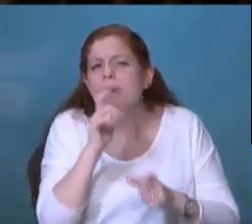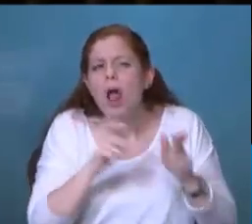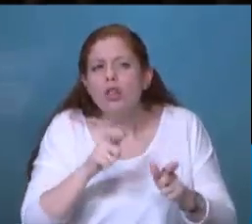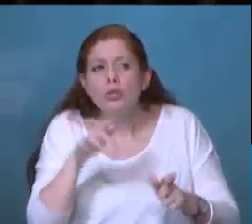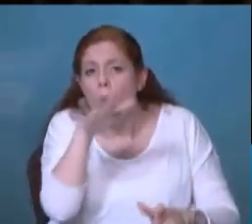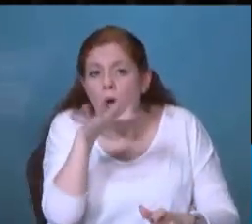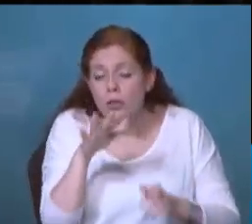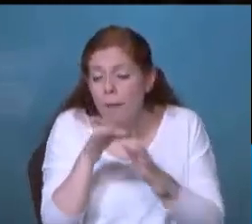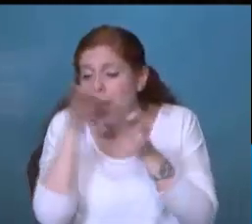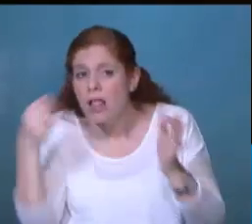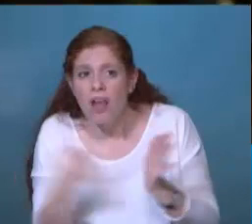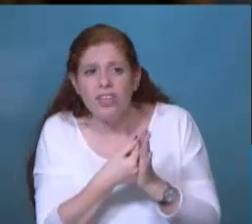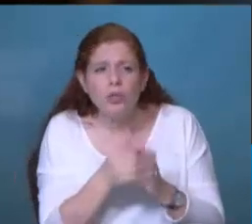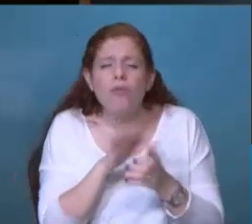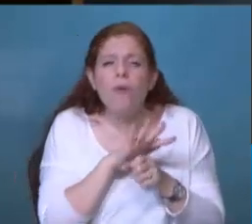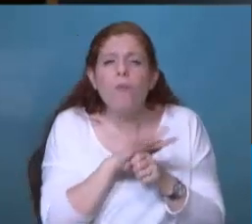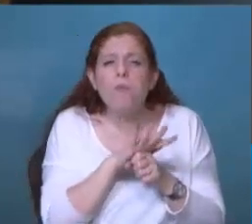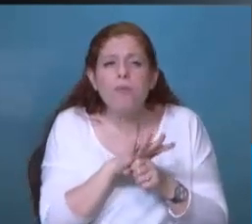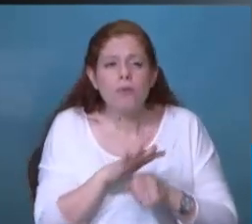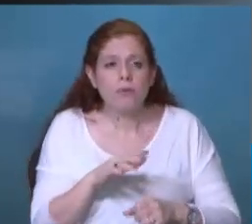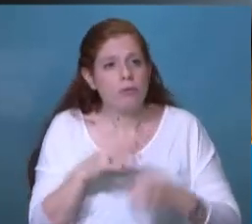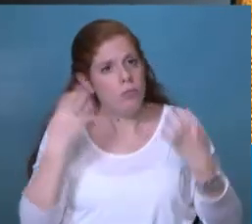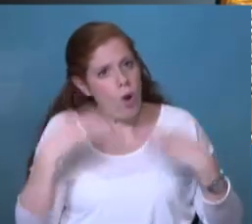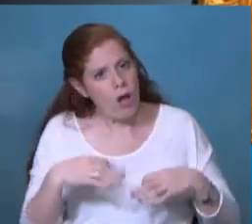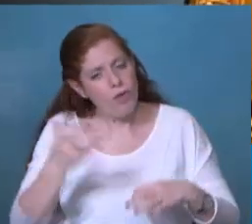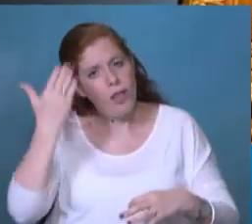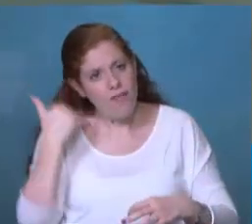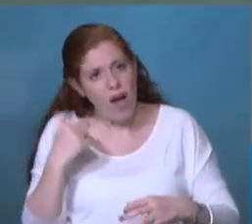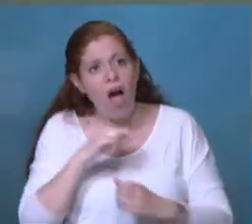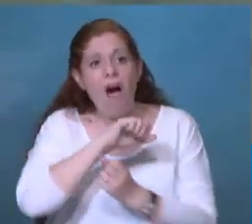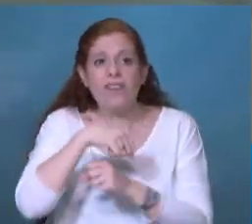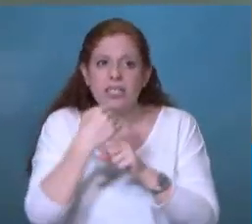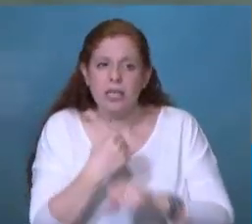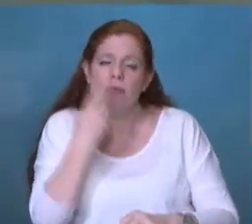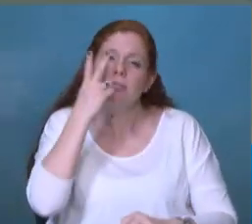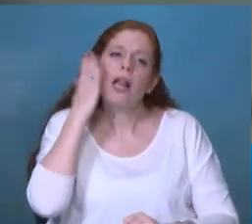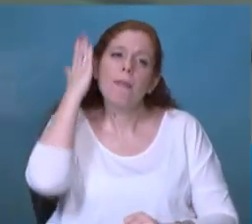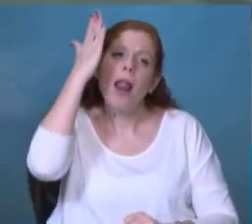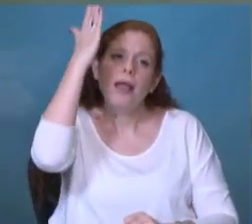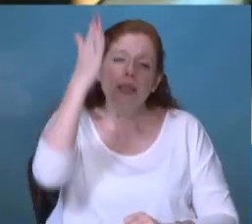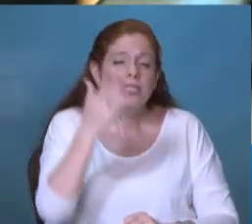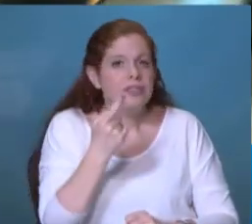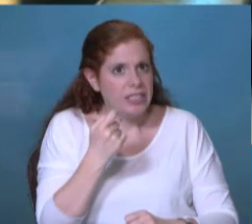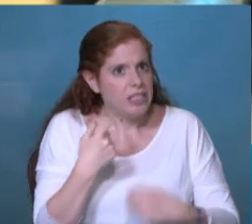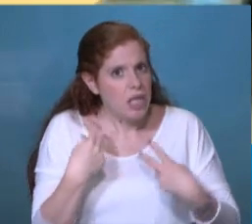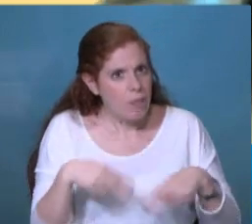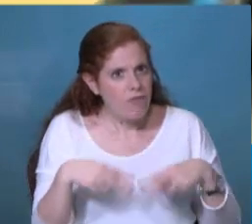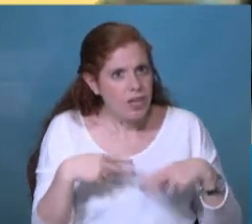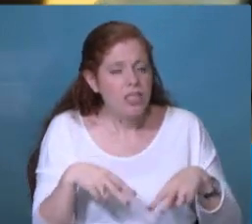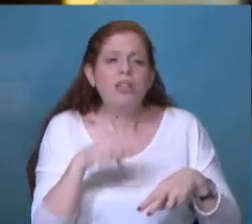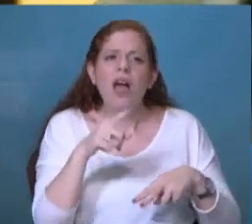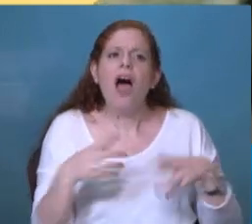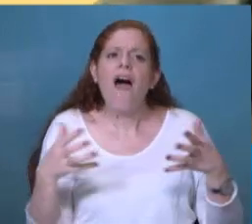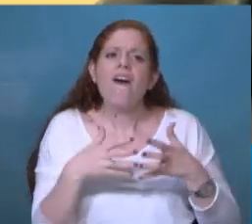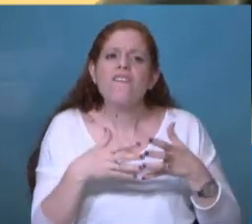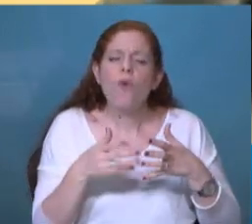האזור מההתחלה ועד הסוף. בכל הכבוד לעבר, הוונציאנים מסתכלים על העתיד, והוא קצת מפחיד. חברות